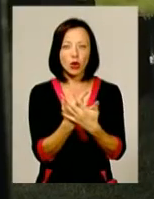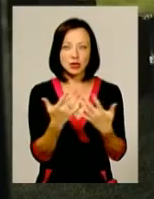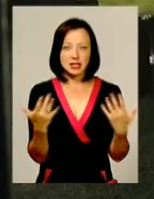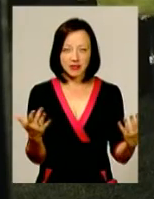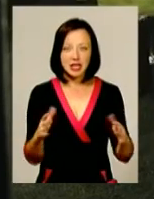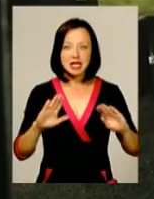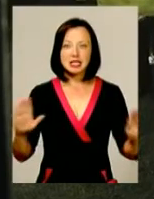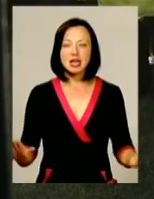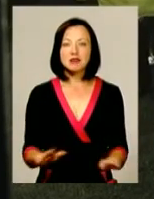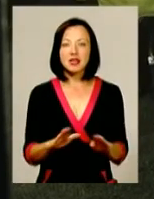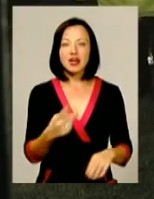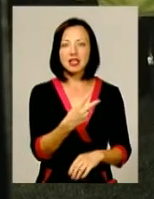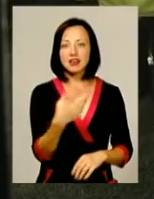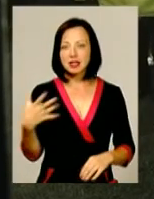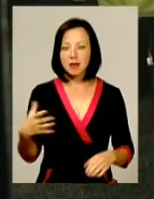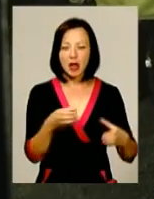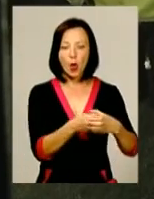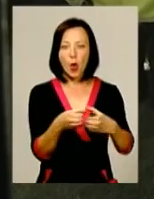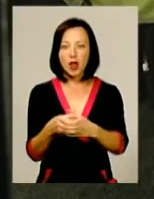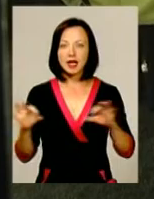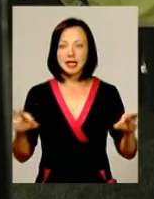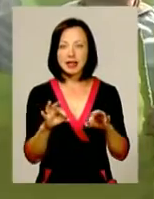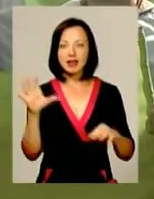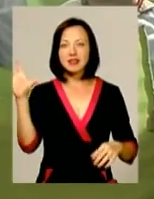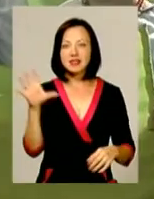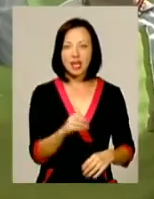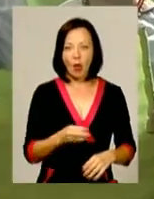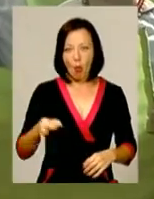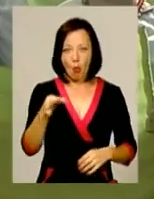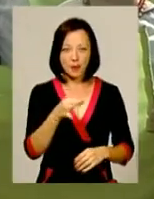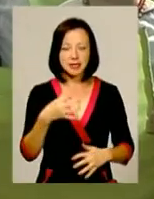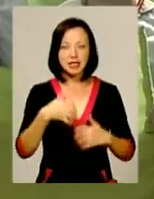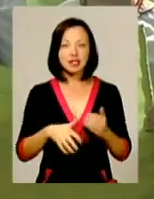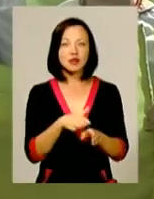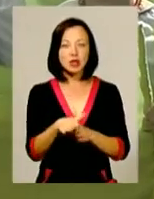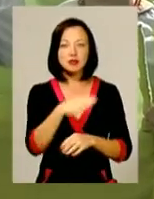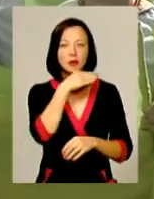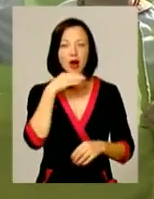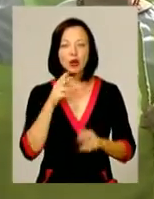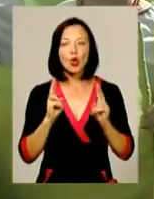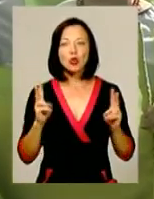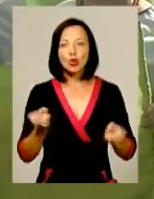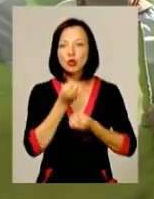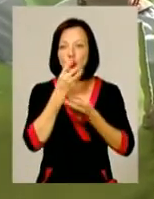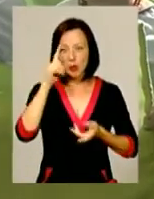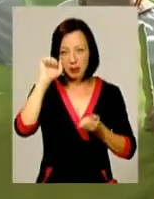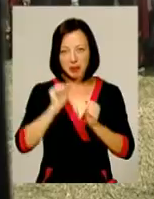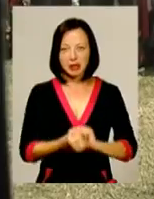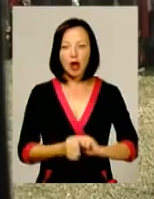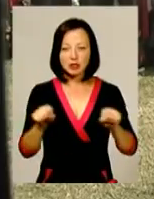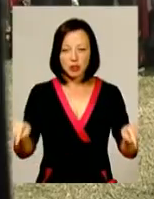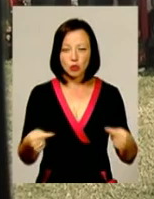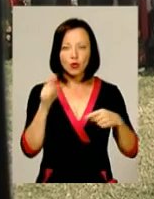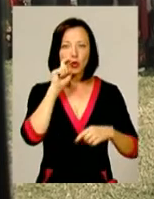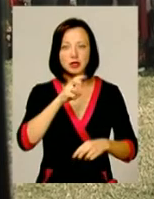його заспівали 25 хорових колективів з усіх куточків Хмельниччини. Серед виконавців чимало тих, хто добре пам'ятає не лише становлення